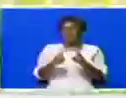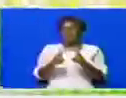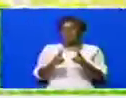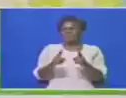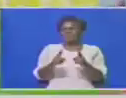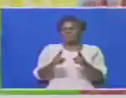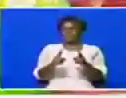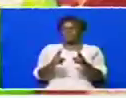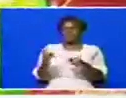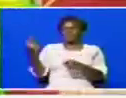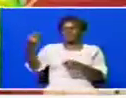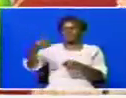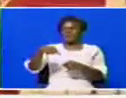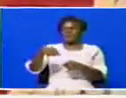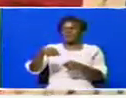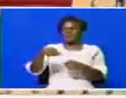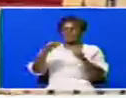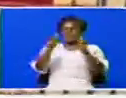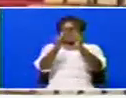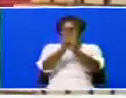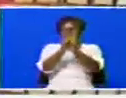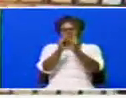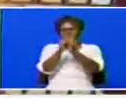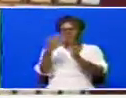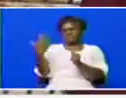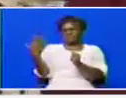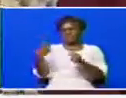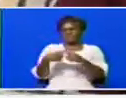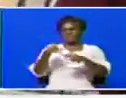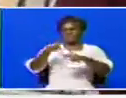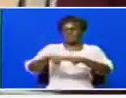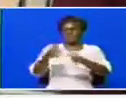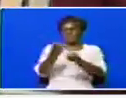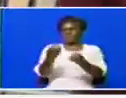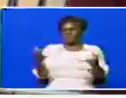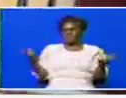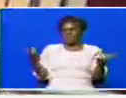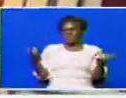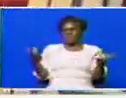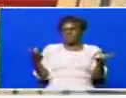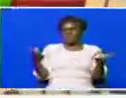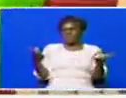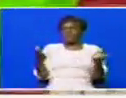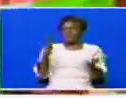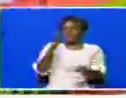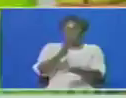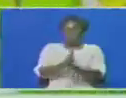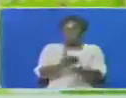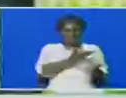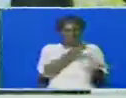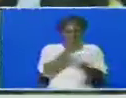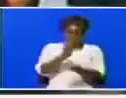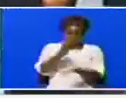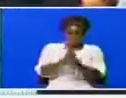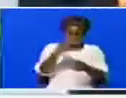kuwa wanaangalia, wanahesabika kama 10 hivi 15 lakini viti vingi. Hawa pia wanafaa kuwa wanahakikisha shughuli hii ya uhakiki